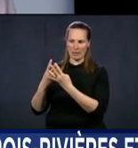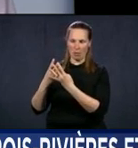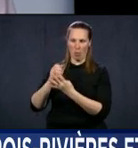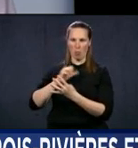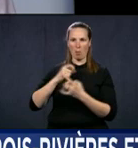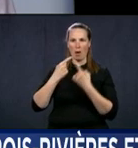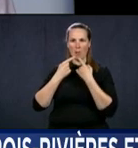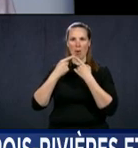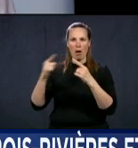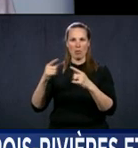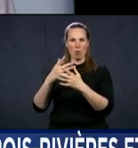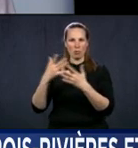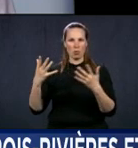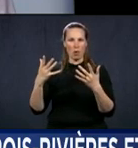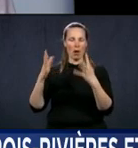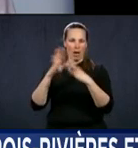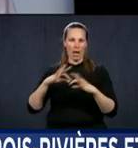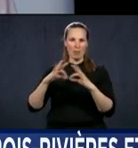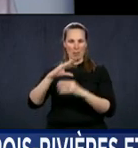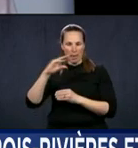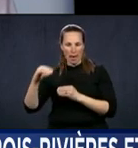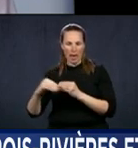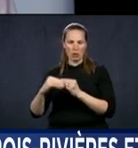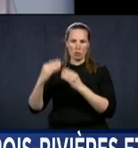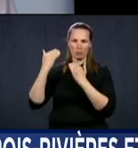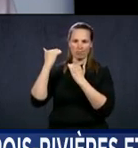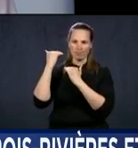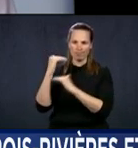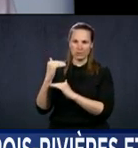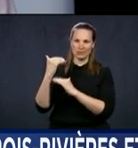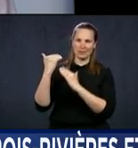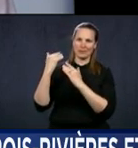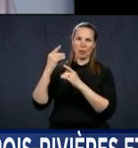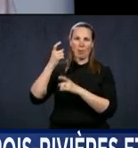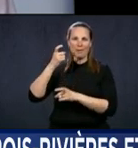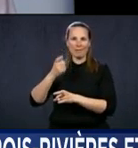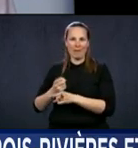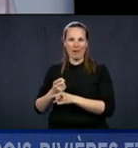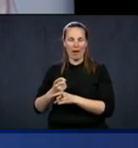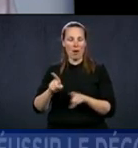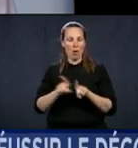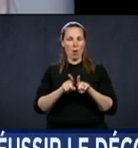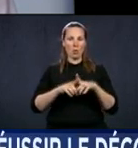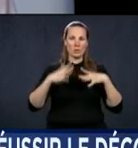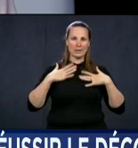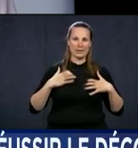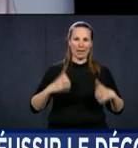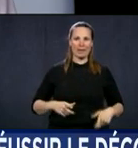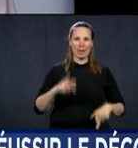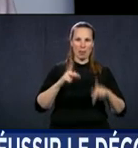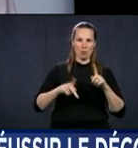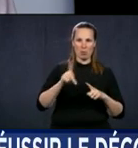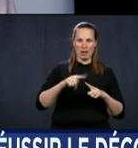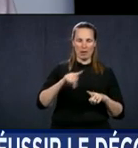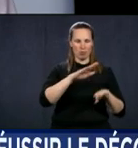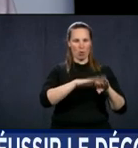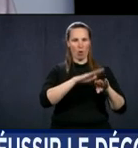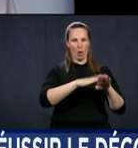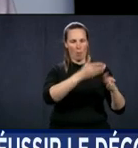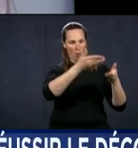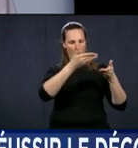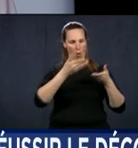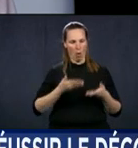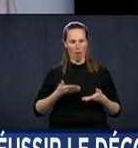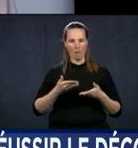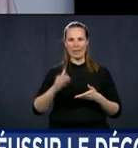annoncé qu'on allait prévoir des mesures supplémentaires. La santé publique, de fait, nous recommande d'y aller avec cette mesure supplémentaire de permission de sortie à des